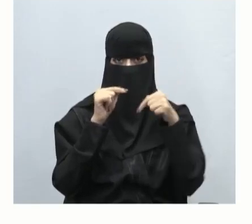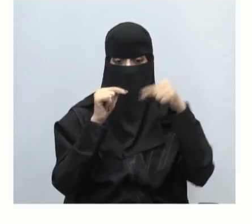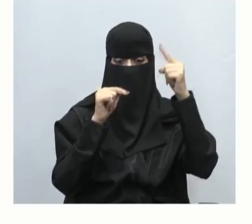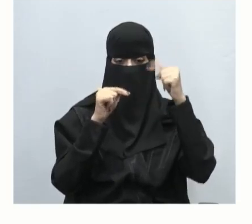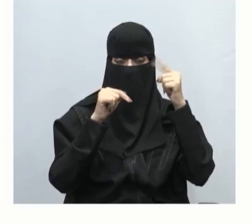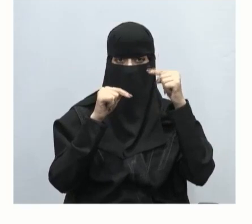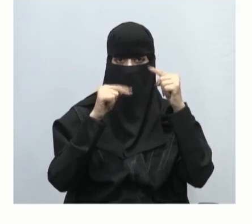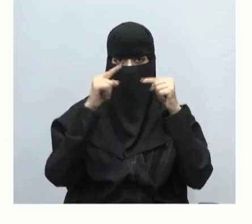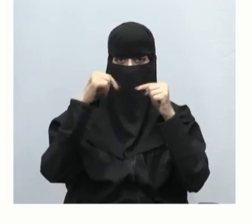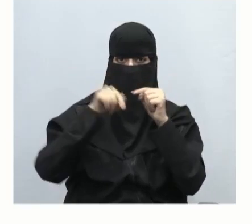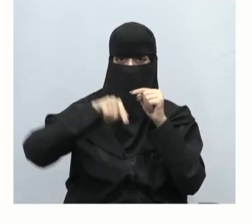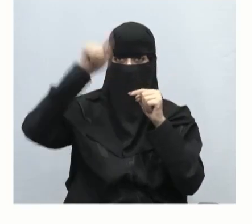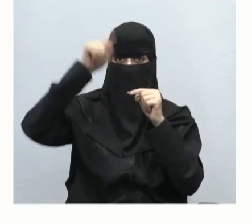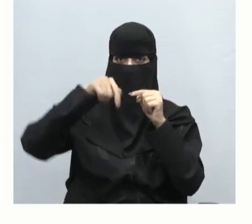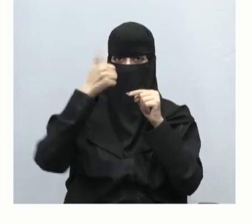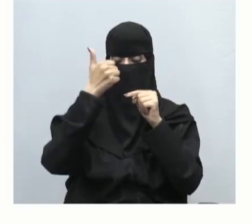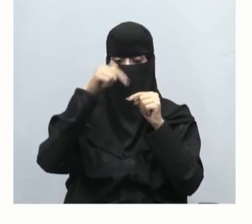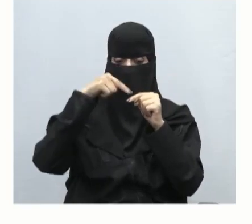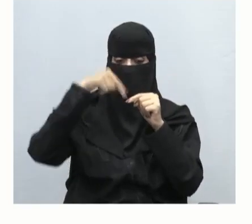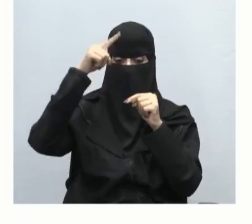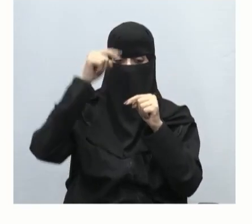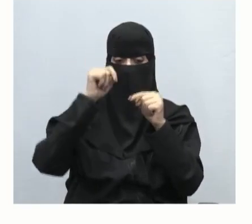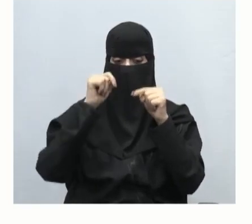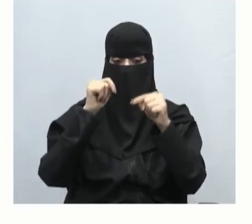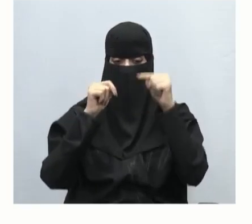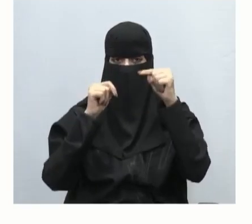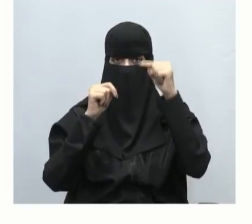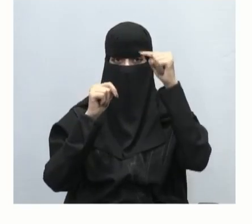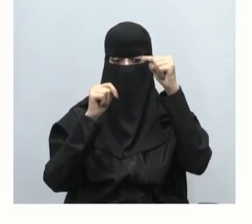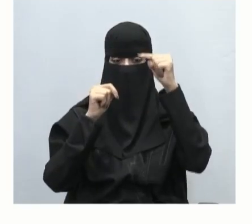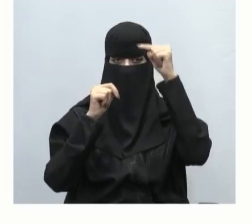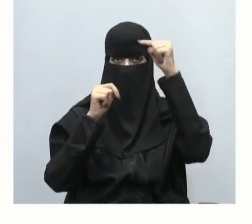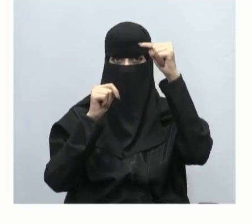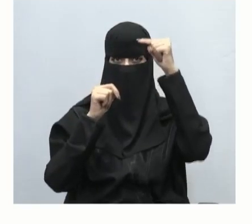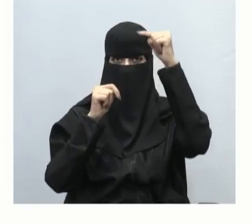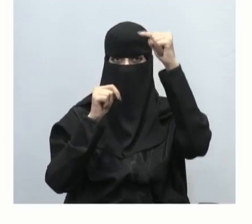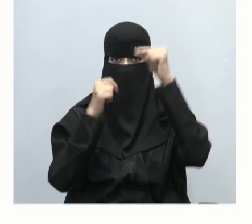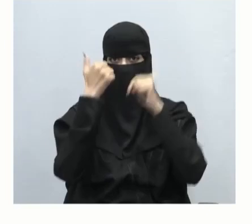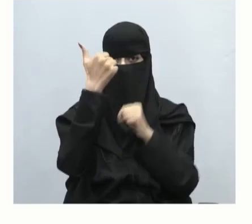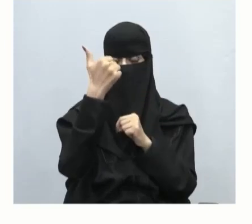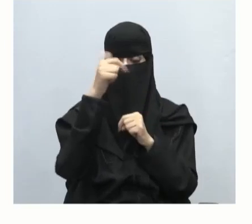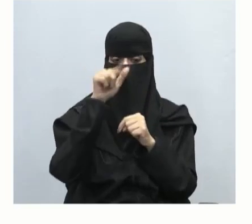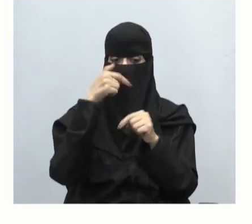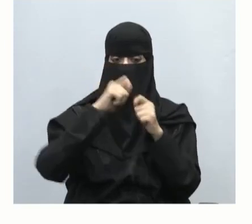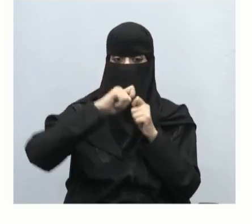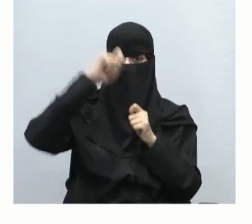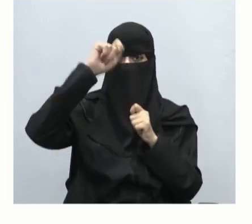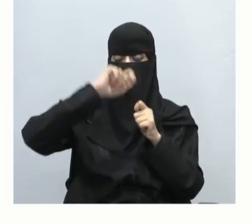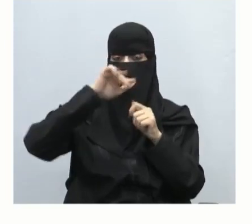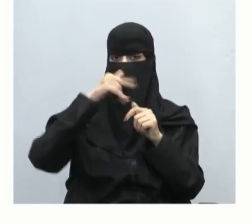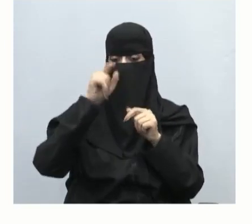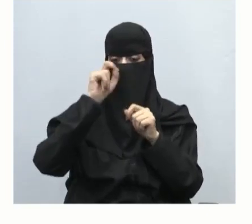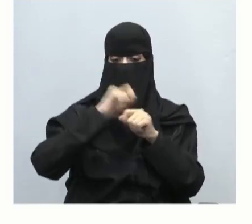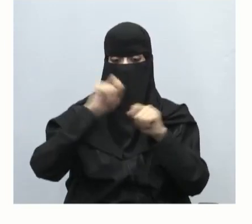الاحداثي الصادي هنا 6 يعني الى الاعلى 1 2 3 4 5 6 تقريبا